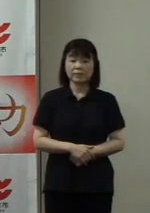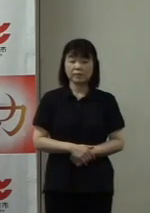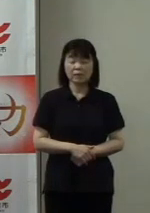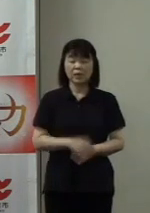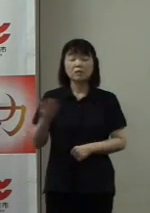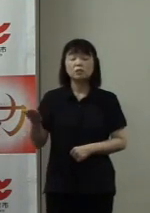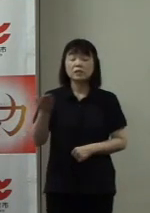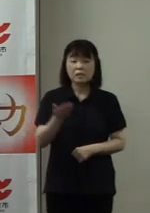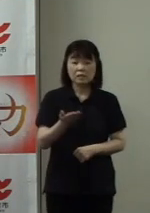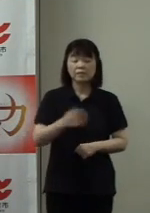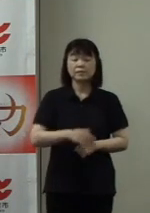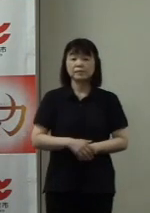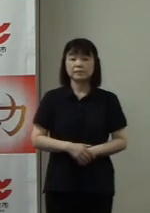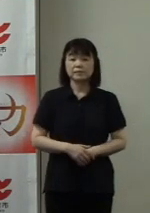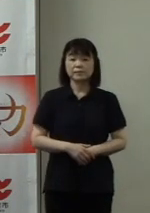次に